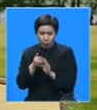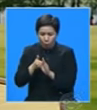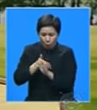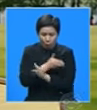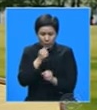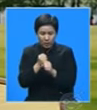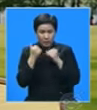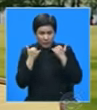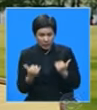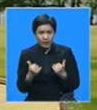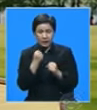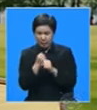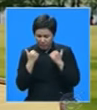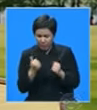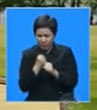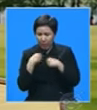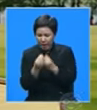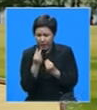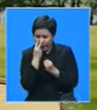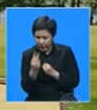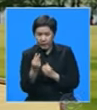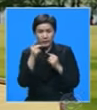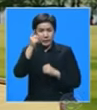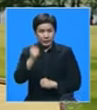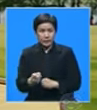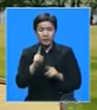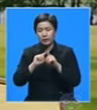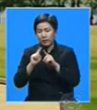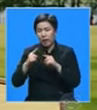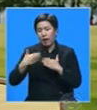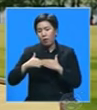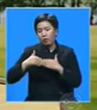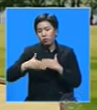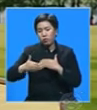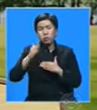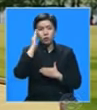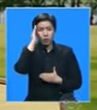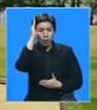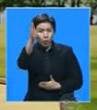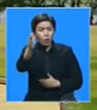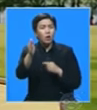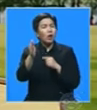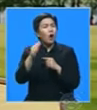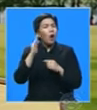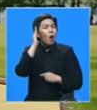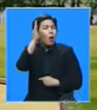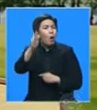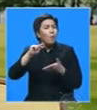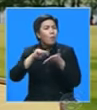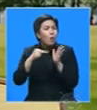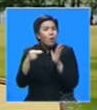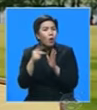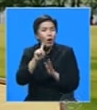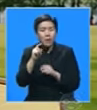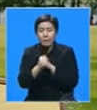จริงทำทันทีให้มีผลสัมฤทธิ์แล้วก็เพื่อให้เกิดความยั่งยืนต่อไปในอนาคตคำว่าอนาคตนั้นไม่ได้หมายความว่า